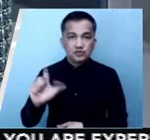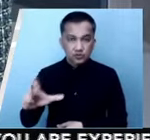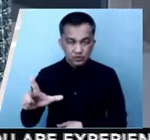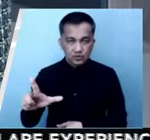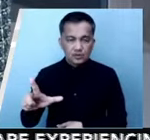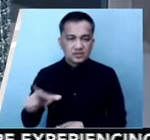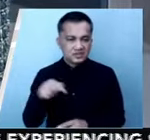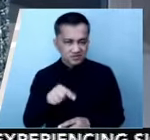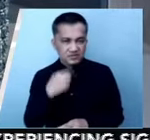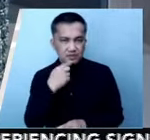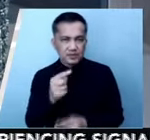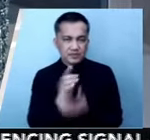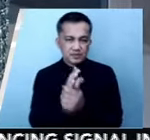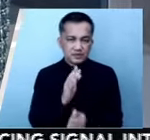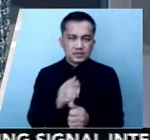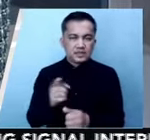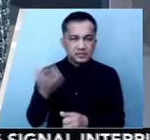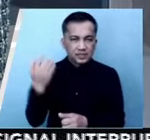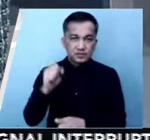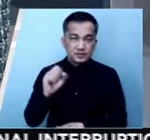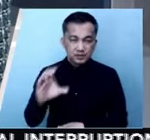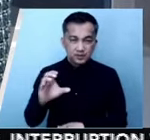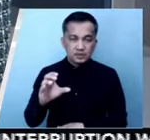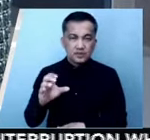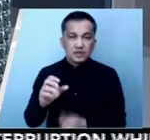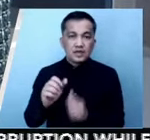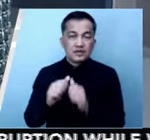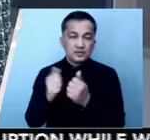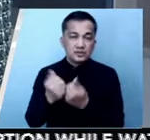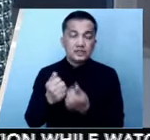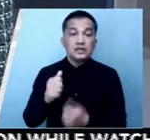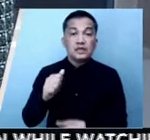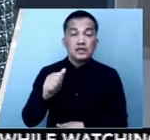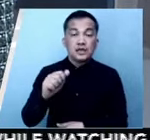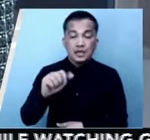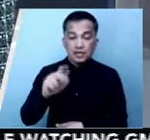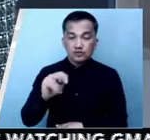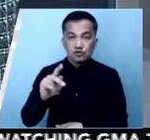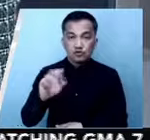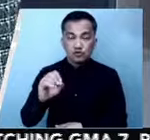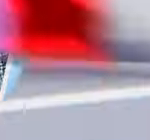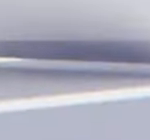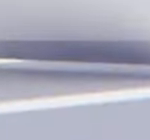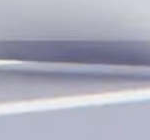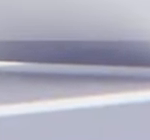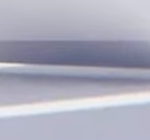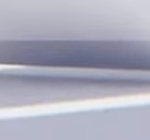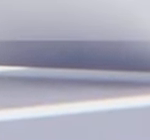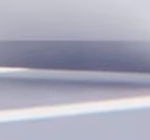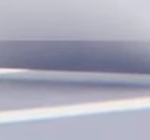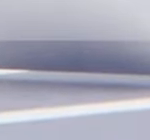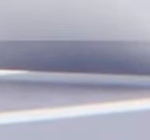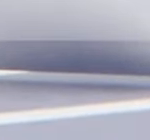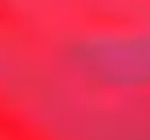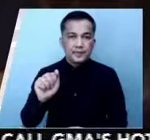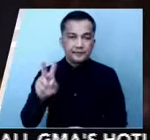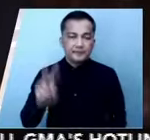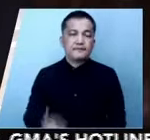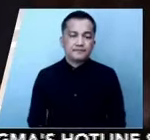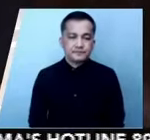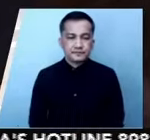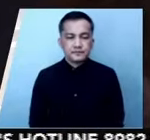paniwala rin si dating Supreme Court Senior Associate Justice Antonio Carpio. At nakatutok si Mav Gonzalez.